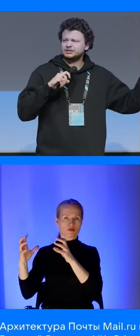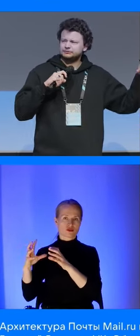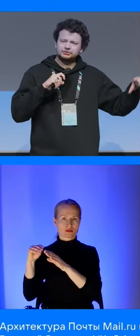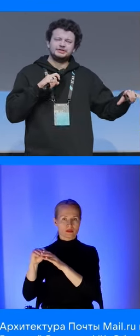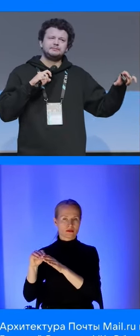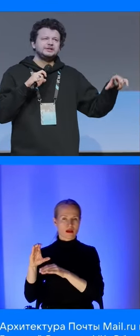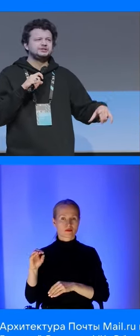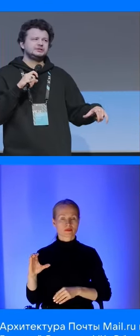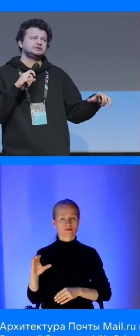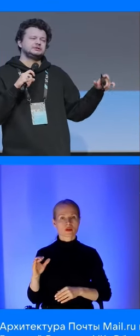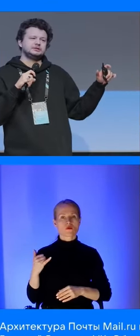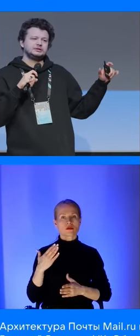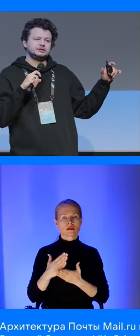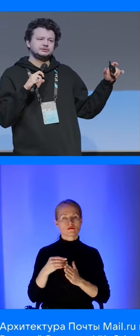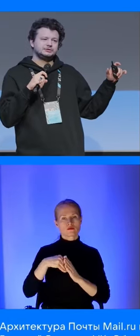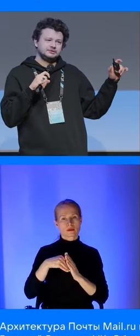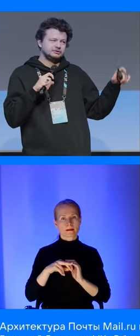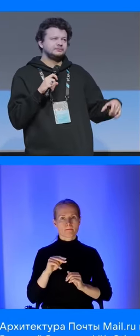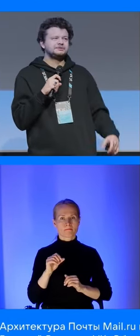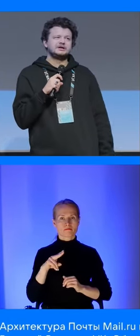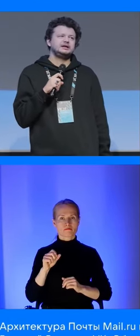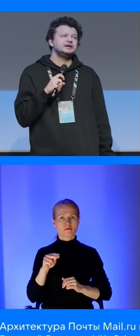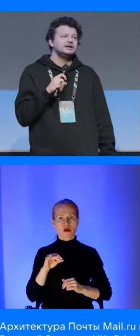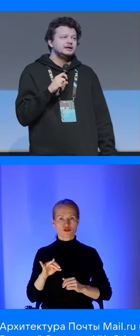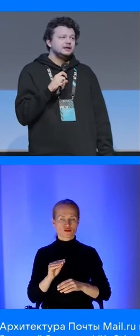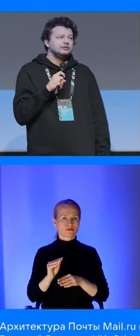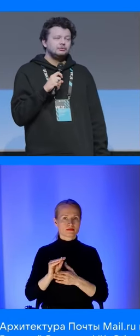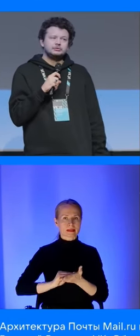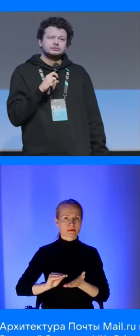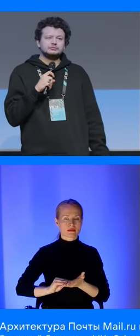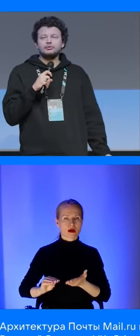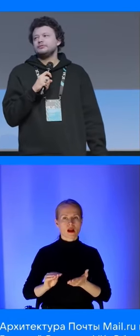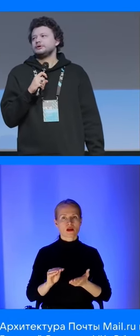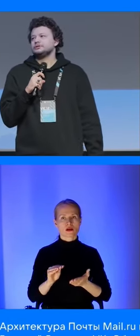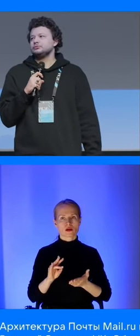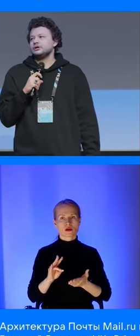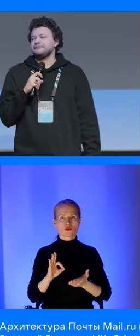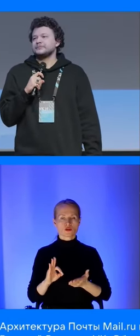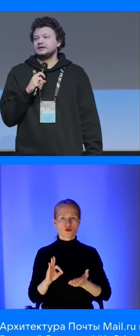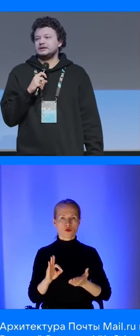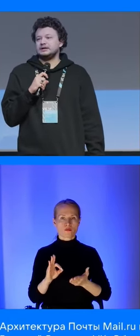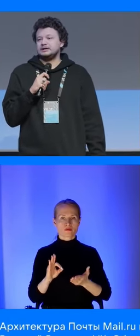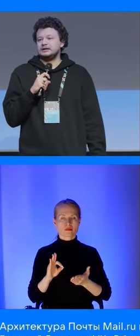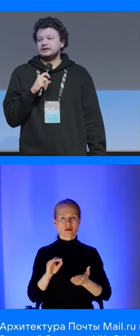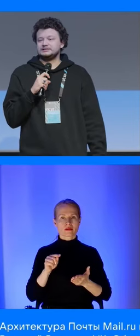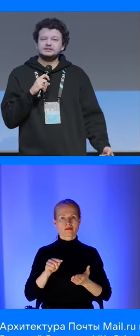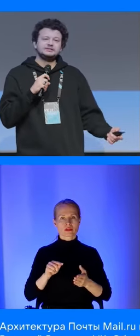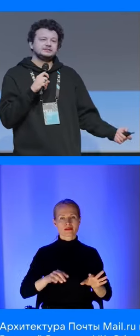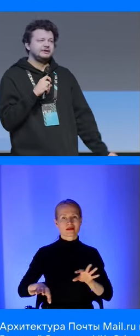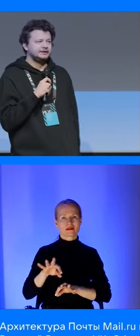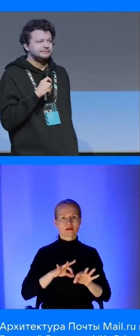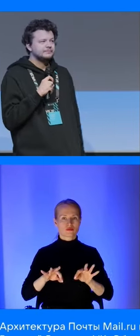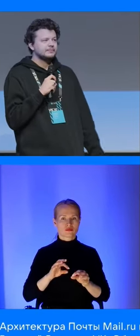есть там наши внутренние патчи, то есть мы его там дописали, но core его архитектура